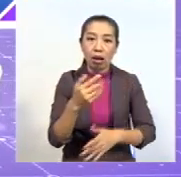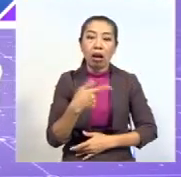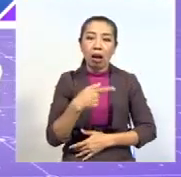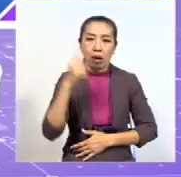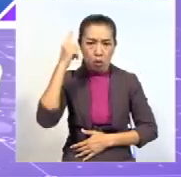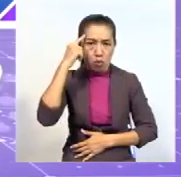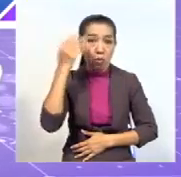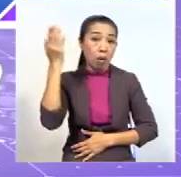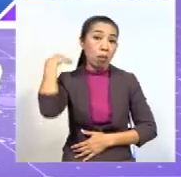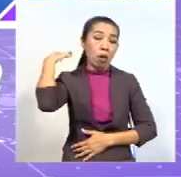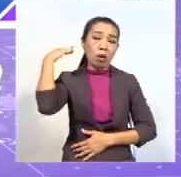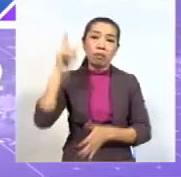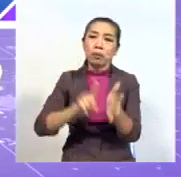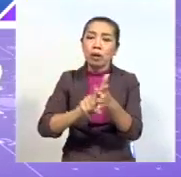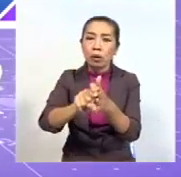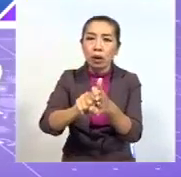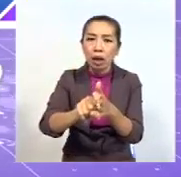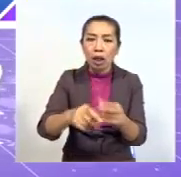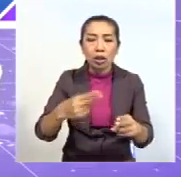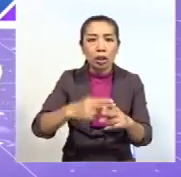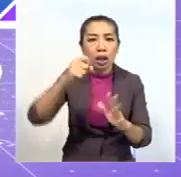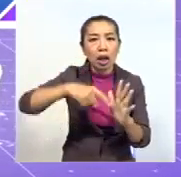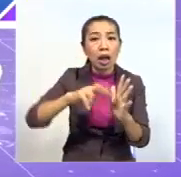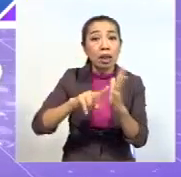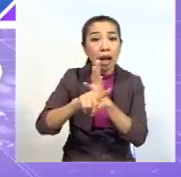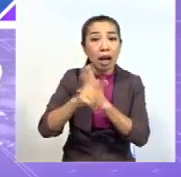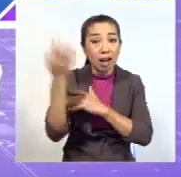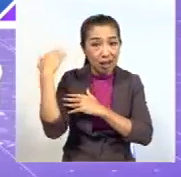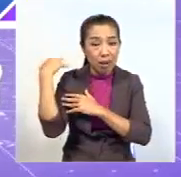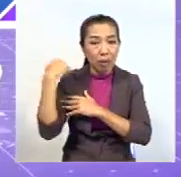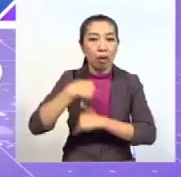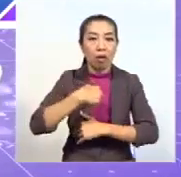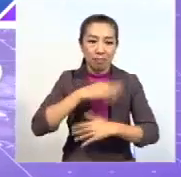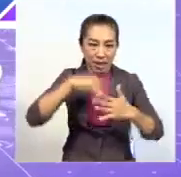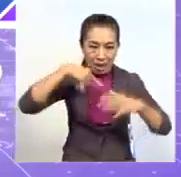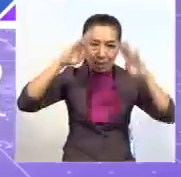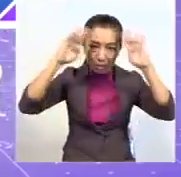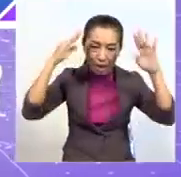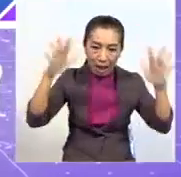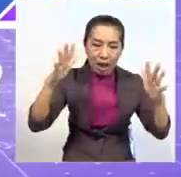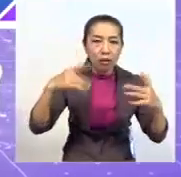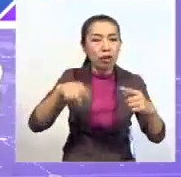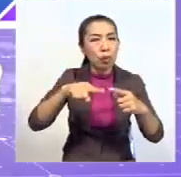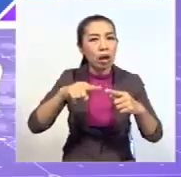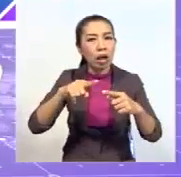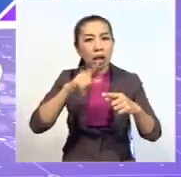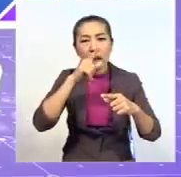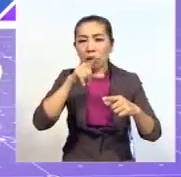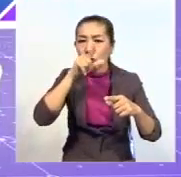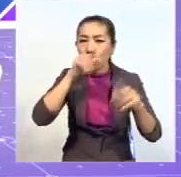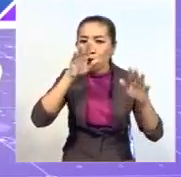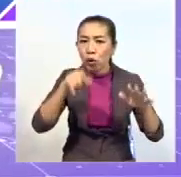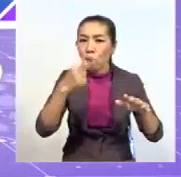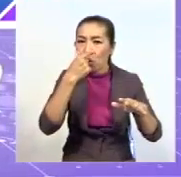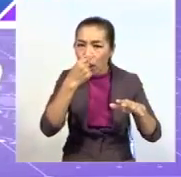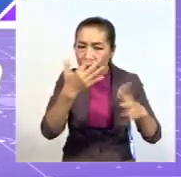การในเรื่องของตัวไข้หวัดใหญ่2009นะครับในเรื่องของซาหรือไม่ก็เรื่องของเมอร์สตลอดจนไข้หวัดนกเนี่ยเราจะพบ